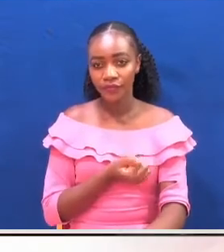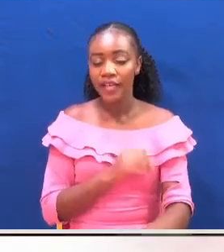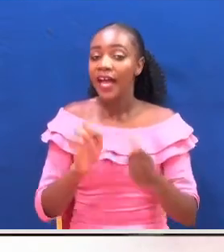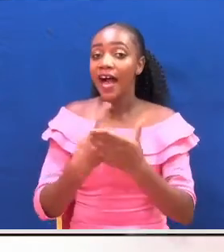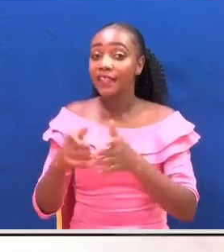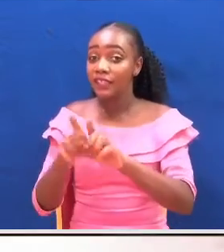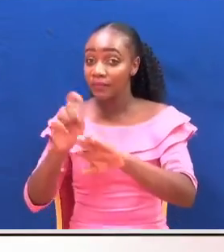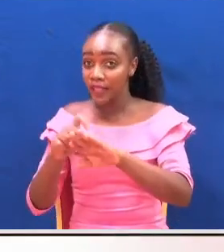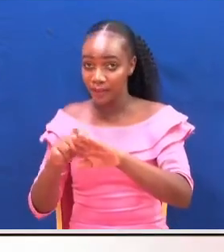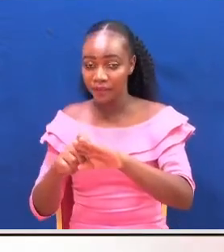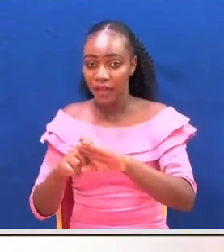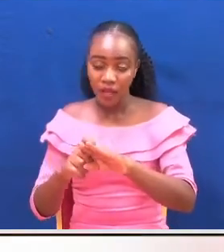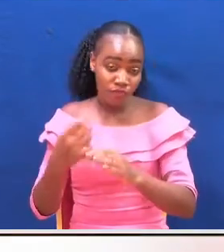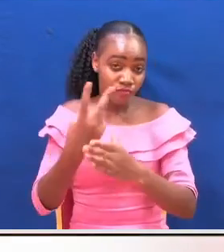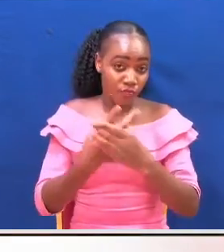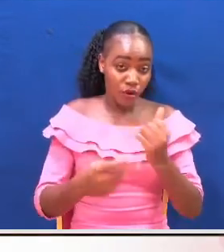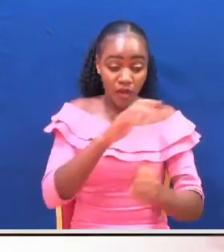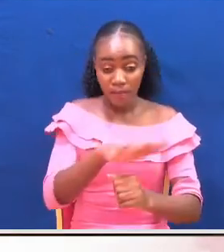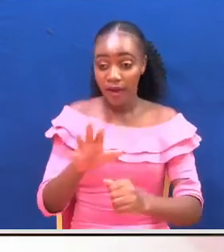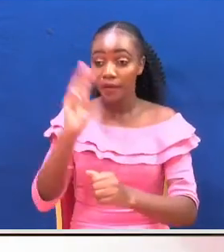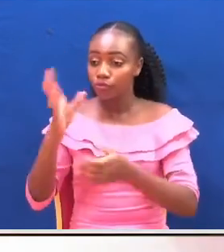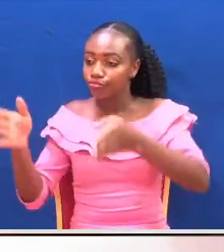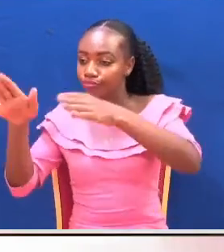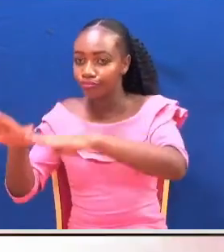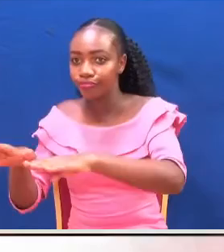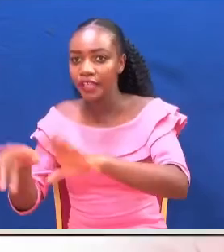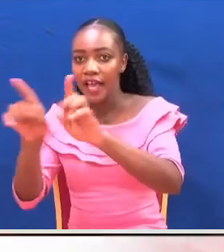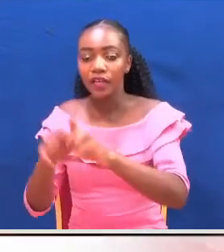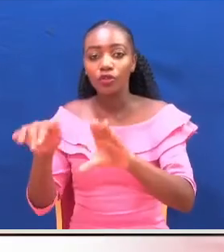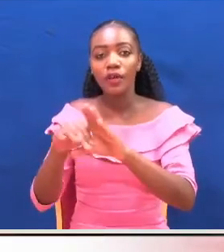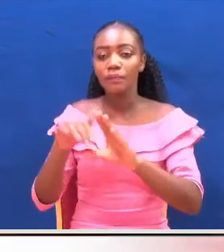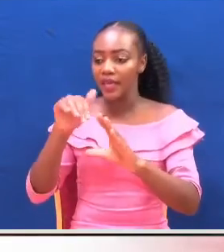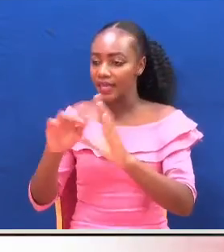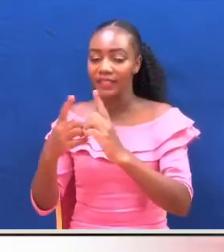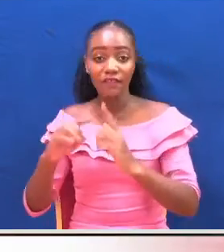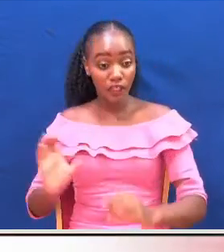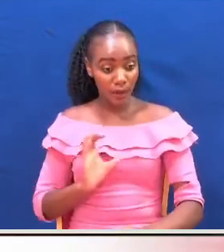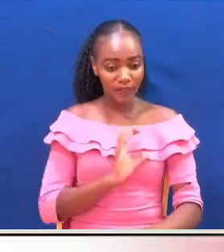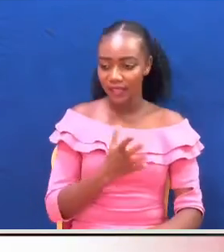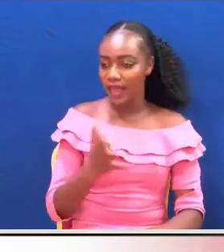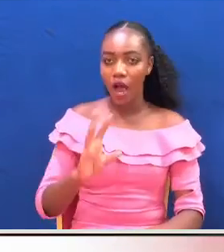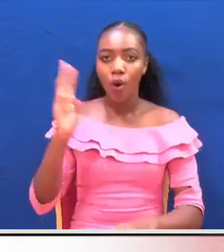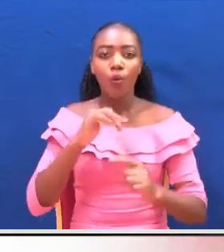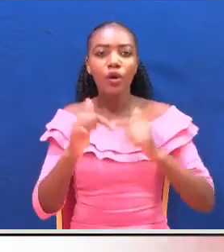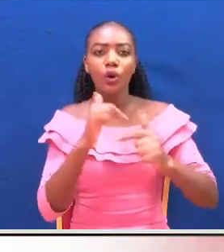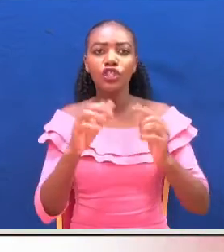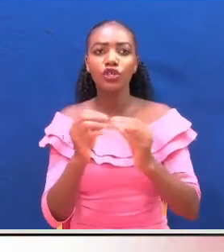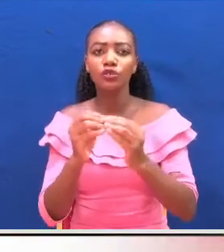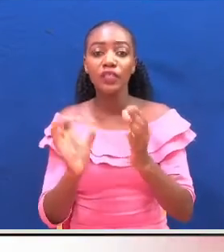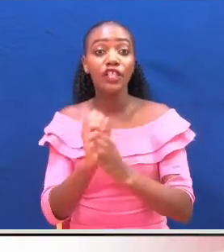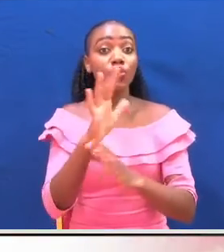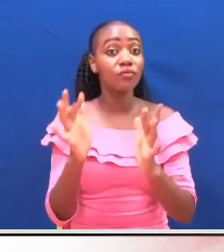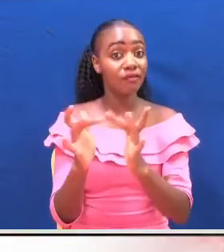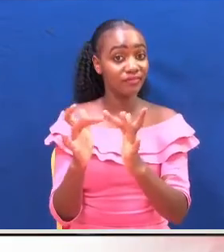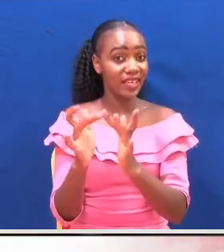Wakati huu mabunge haya yatasalia kufungwa, wabunge walioko kwenye kamati tofauti tofauti wataendelea kukutana kwa njia ya